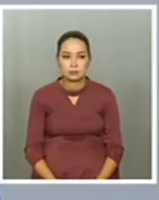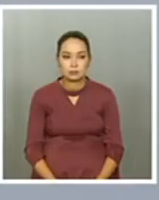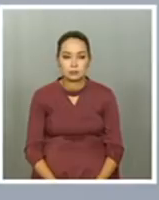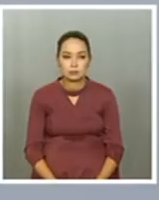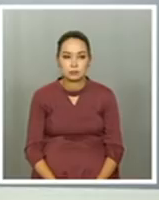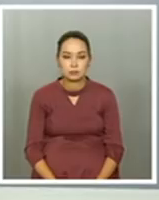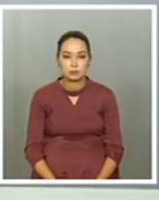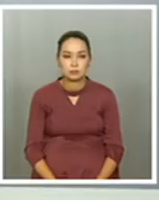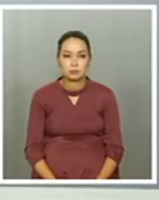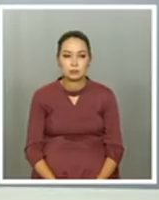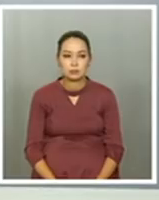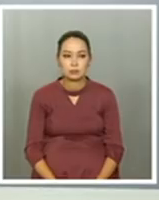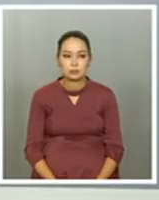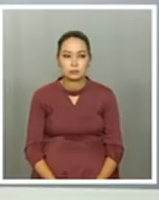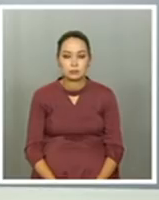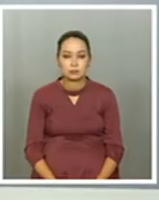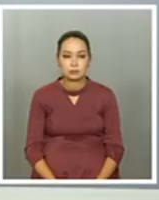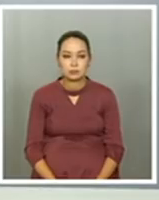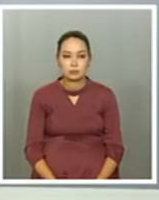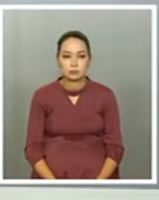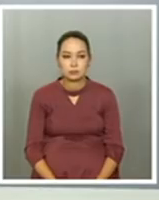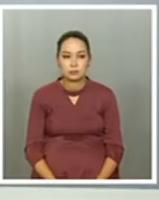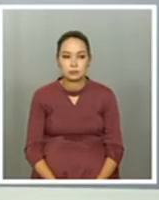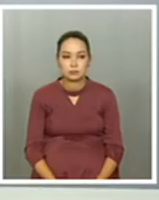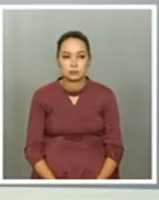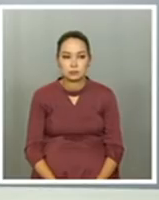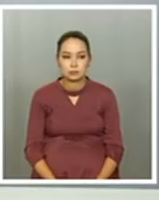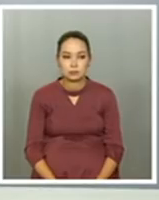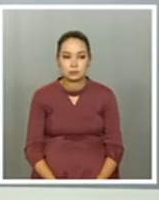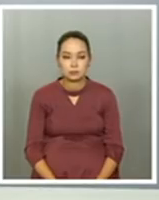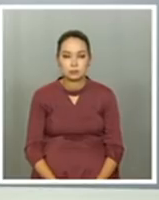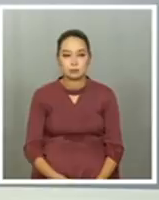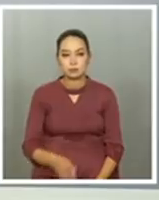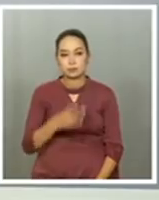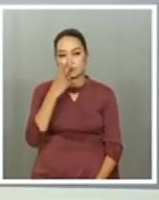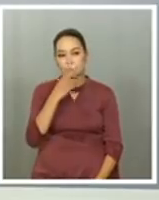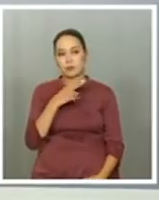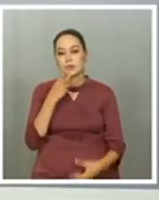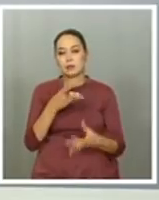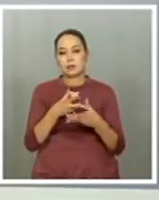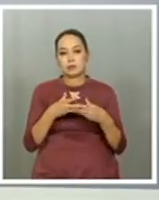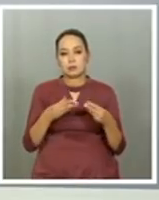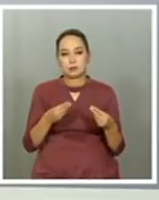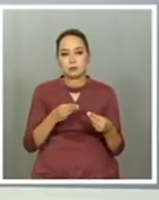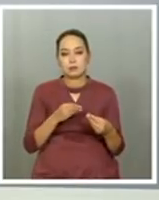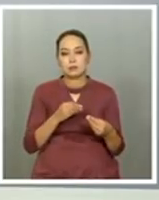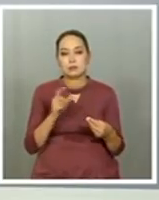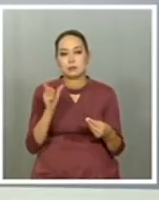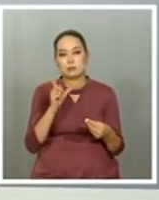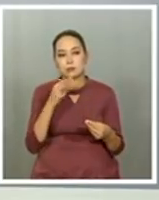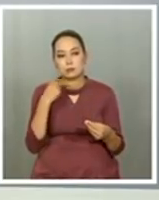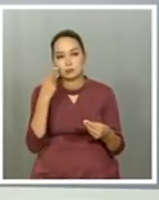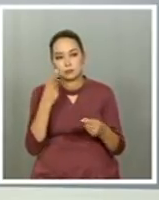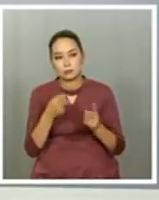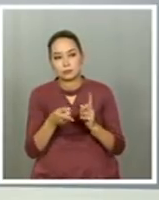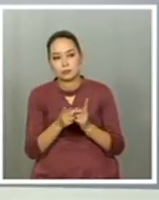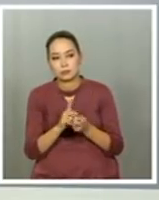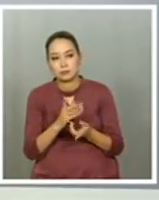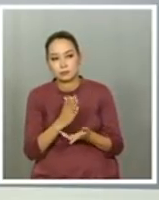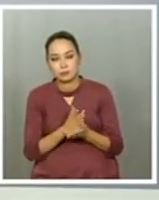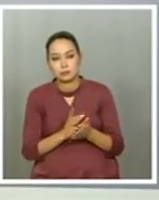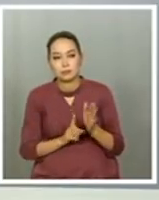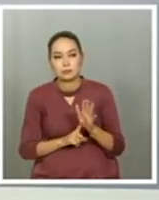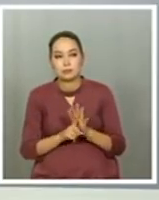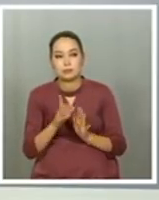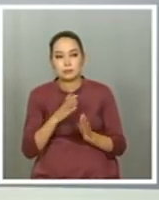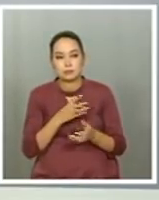аздап қосатын болсақ, және ертіндінің түсін бақылайтын болсақ, түсі қою көк түске өзгерді. Бастапқыда ақшыл көк